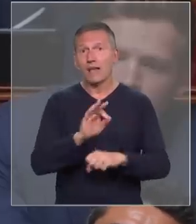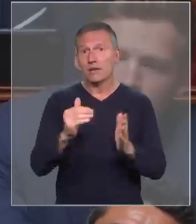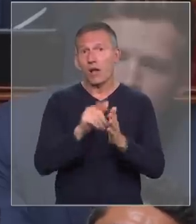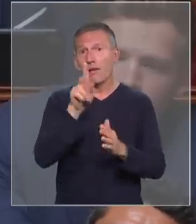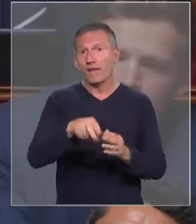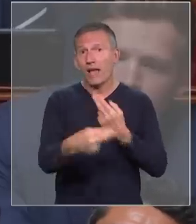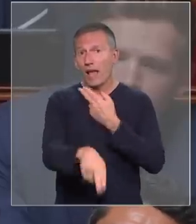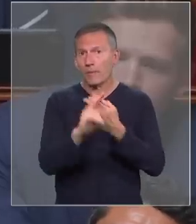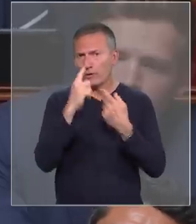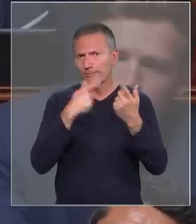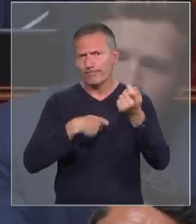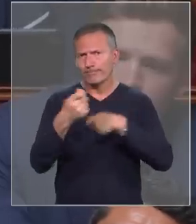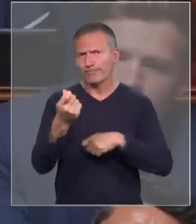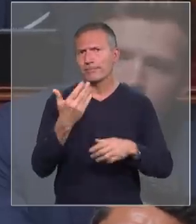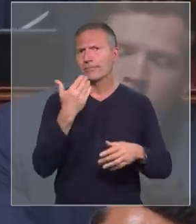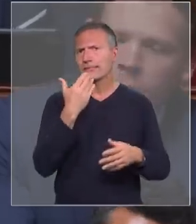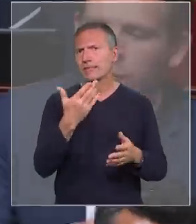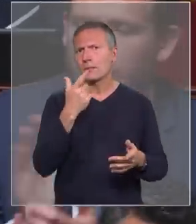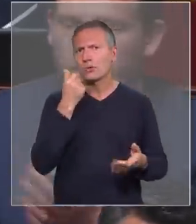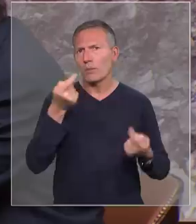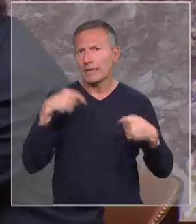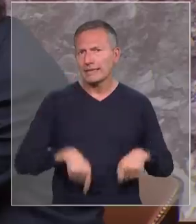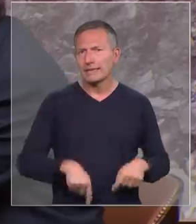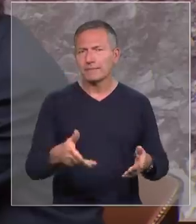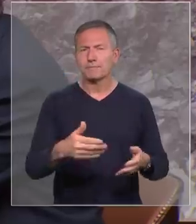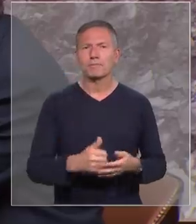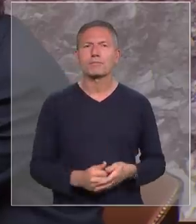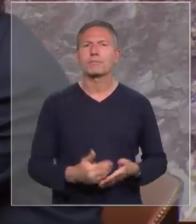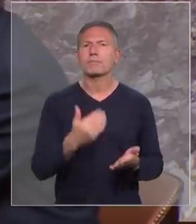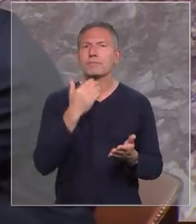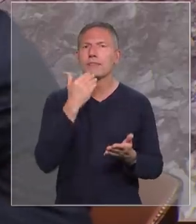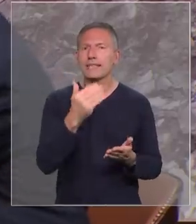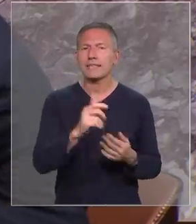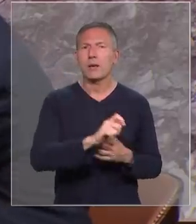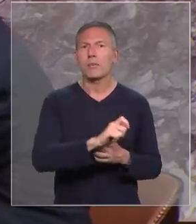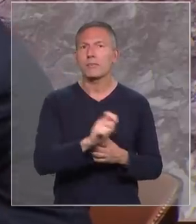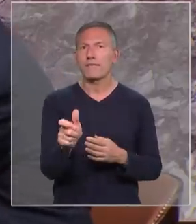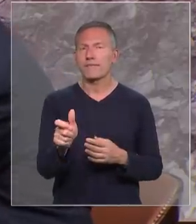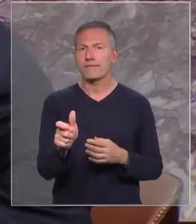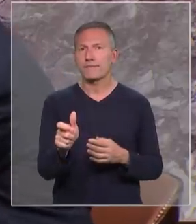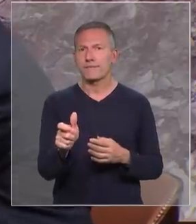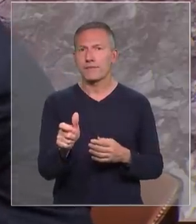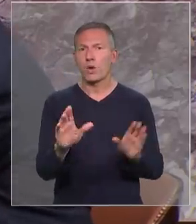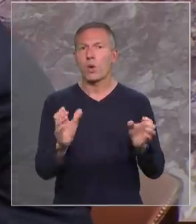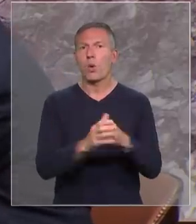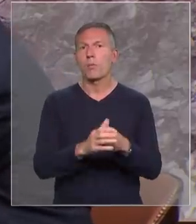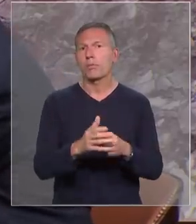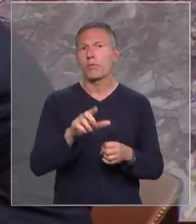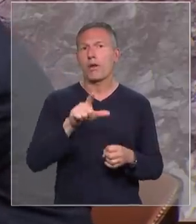que votre réponse ne soit pas satisfaisante, monsieur le ministre. Je vous remercie. La parole est à monsieur Michel Sala pour le groupe La